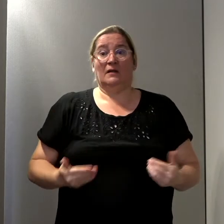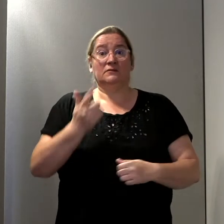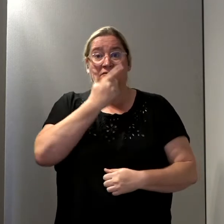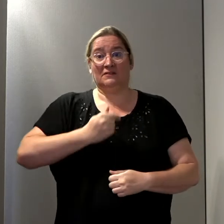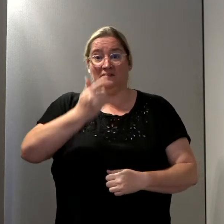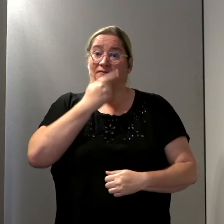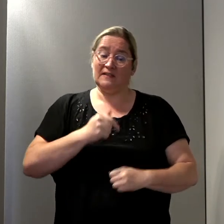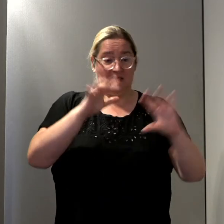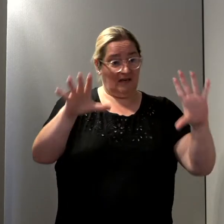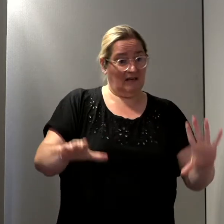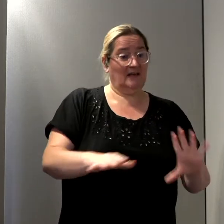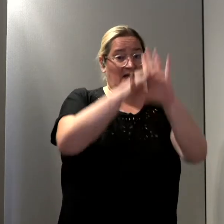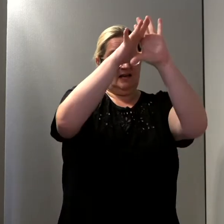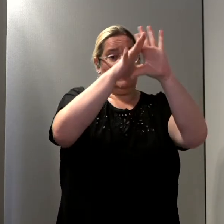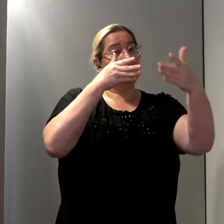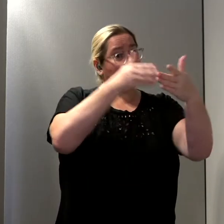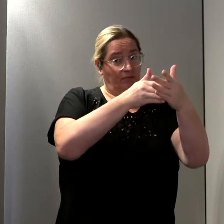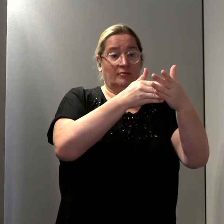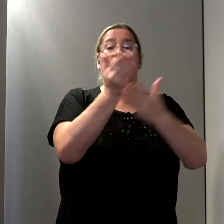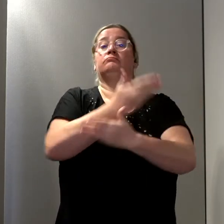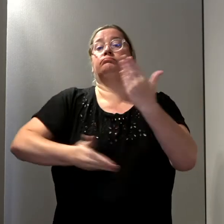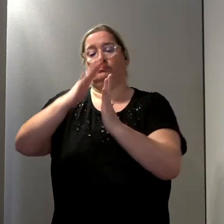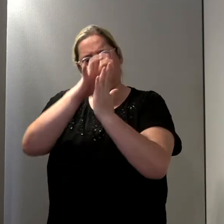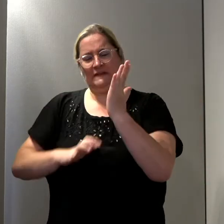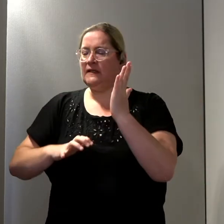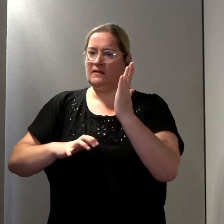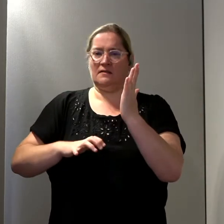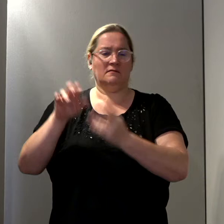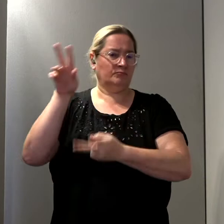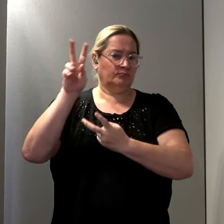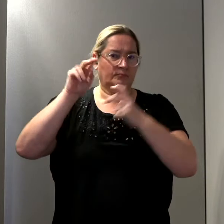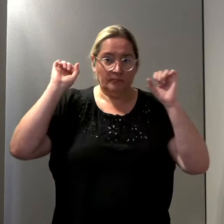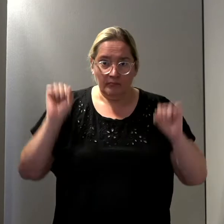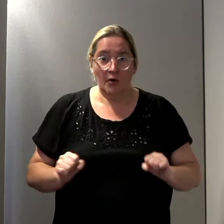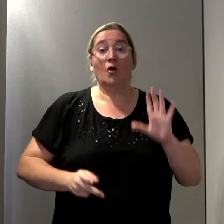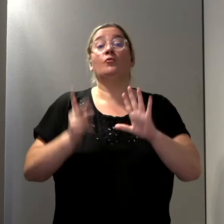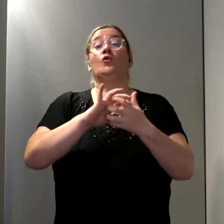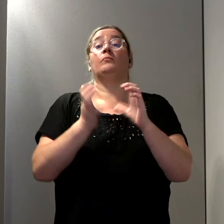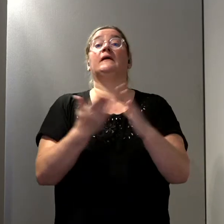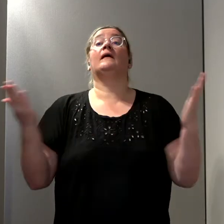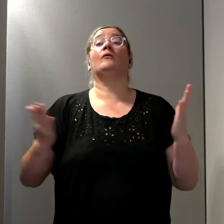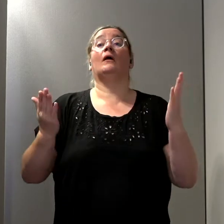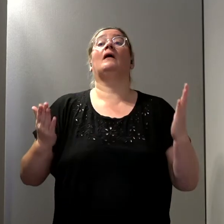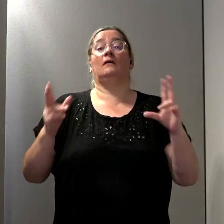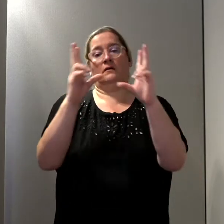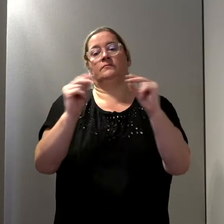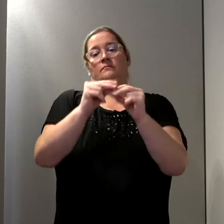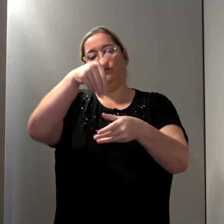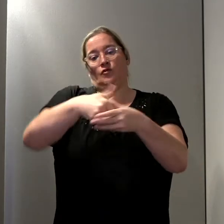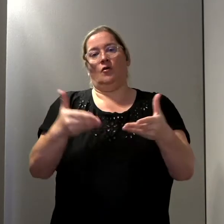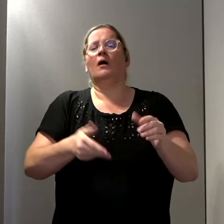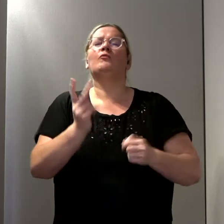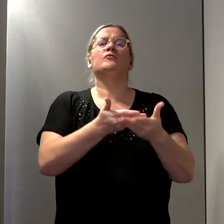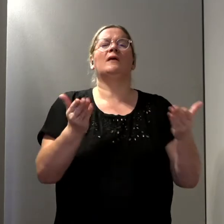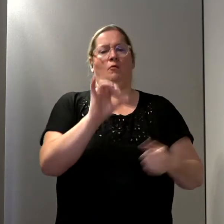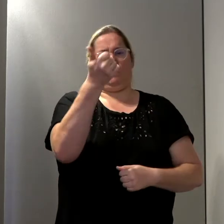alternative textuelle aux images. Ce qui est plus compliqué, c'est quoi mettre. Alors, on va commencer déjà par ce qui est